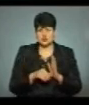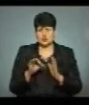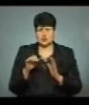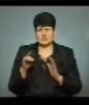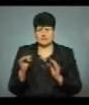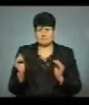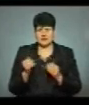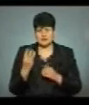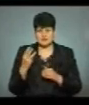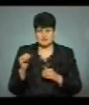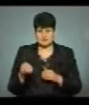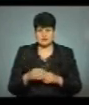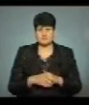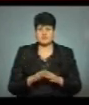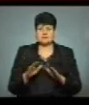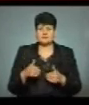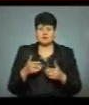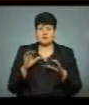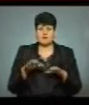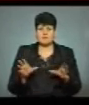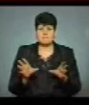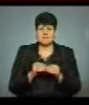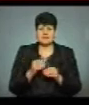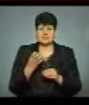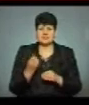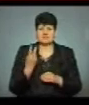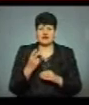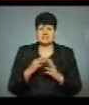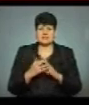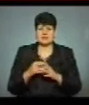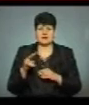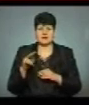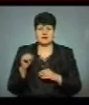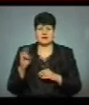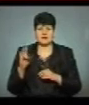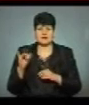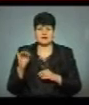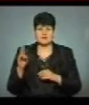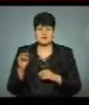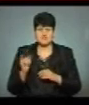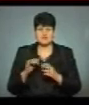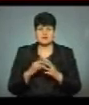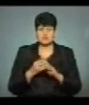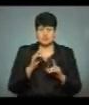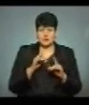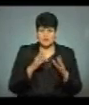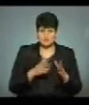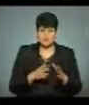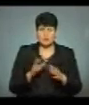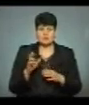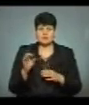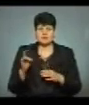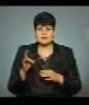Озерянській менше 3000. Запропонував голова приєднати ще два села, так, Ланівці. Ланівці, Малиновецьку сільську раду Борщівського району,